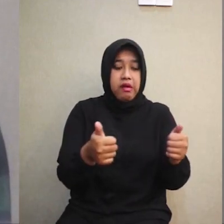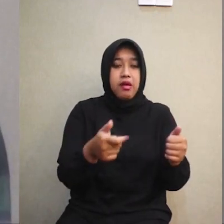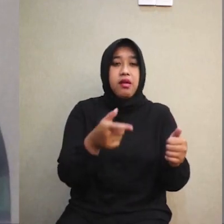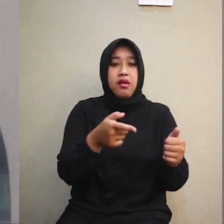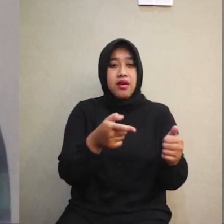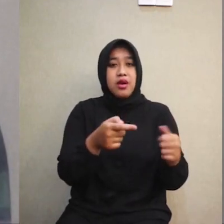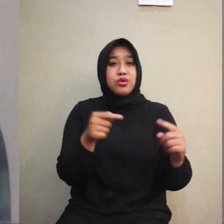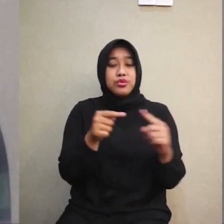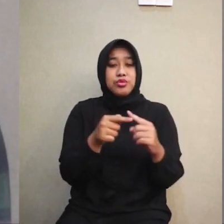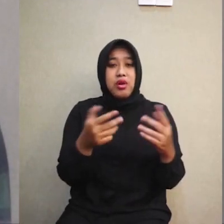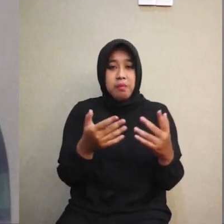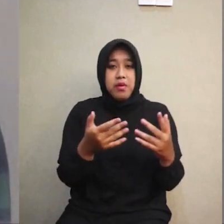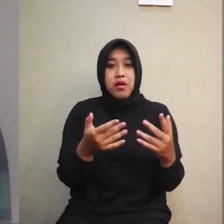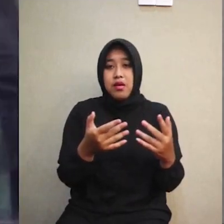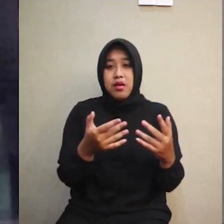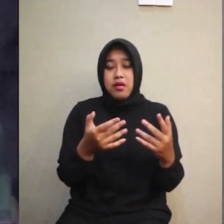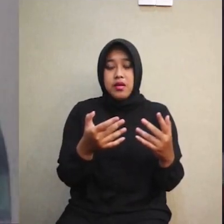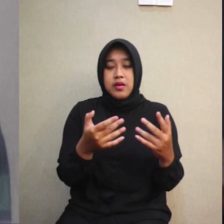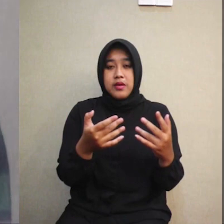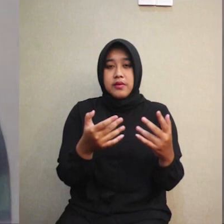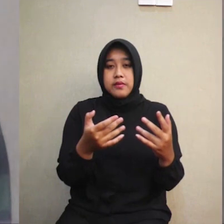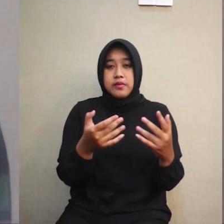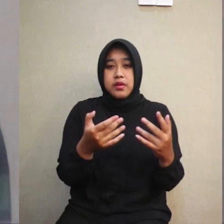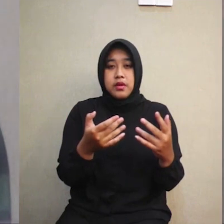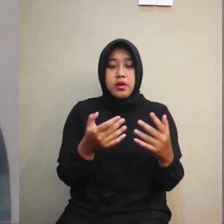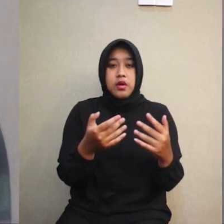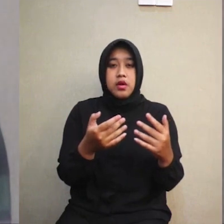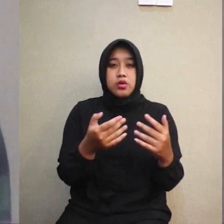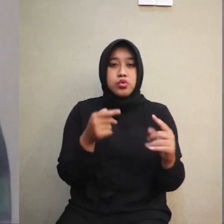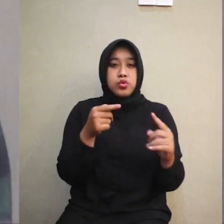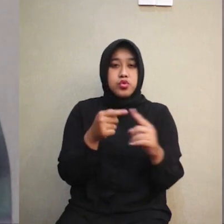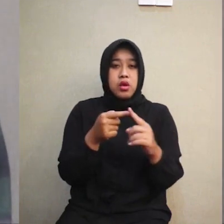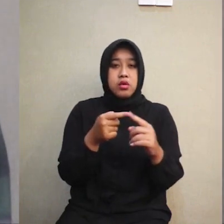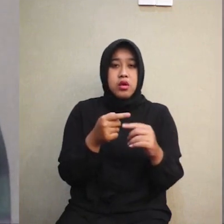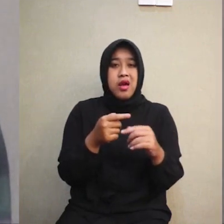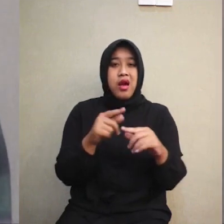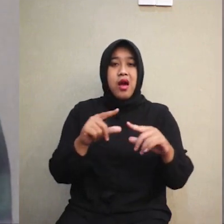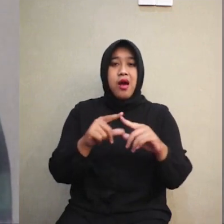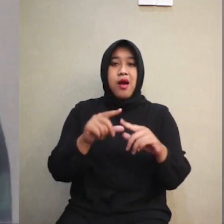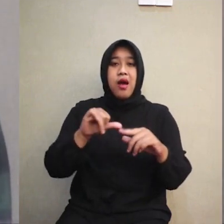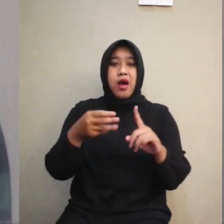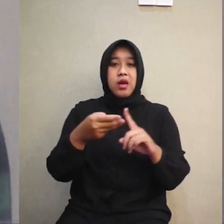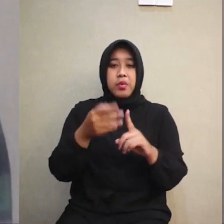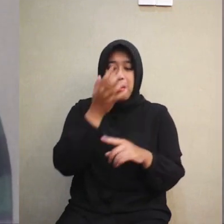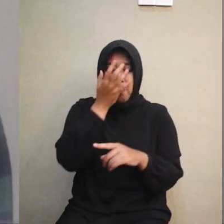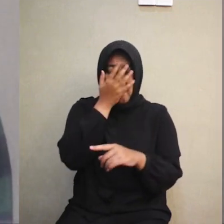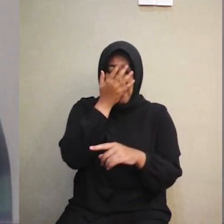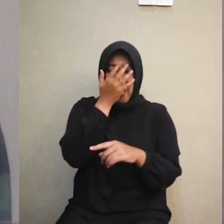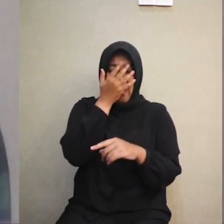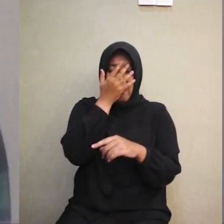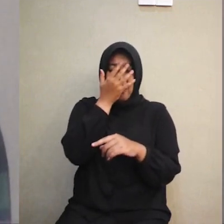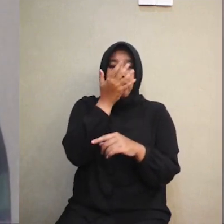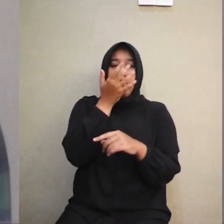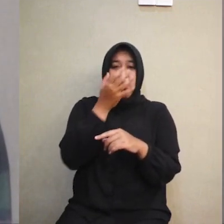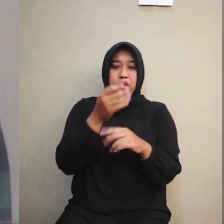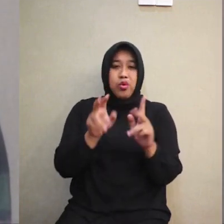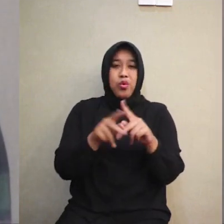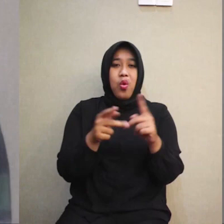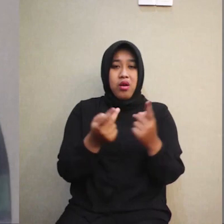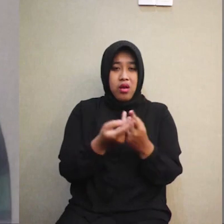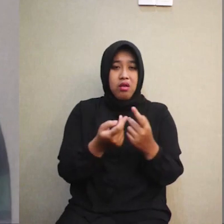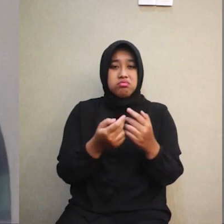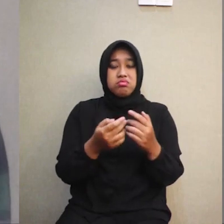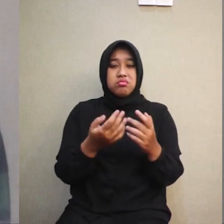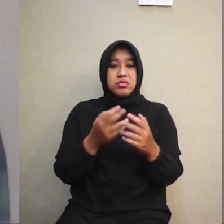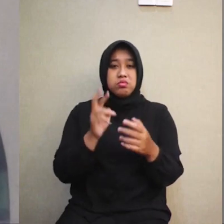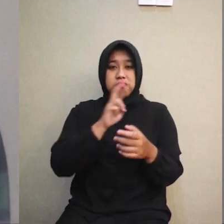untuk menutupi malu misalnya atau menutup aib keluarga Hal